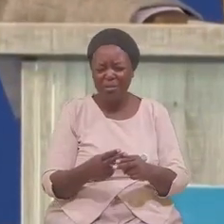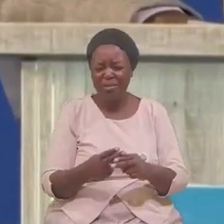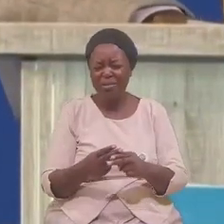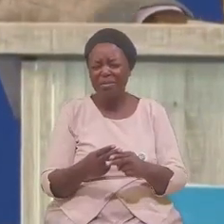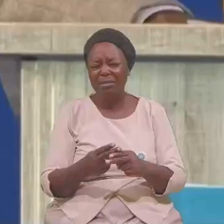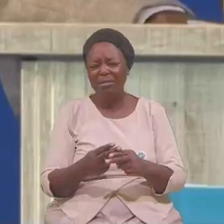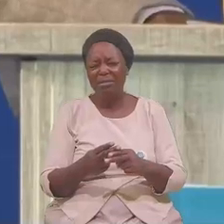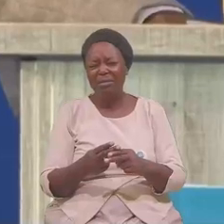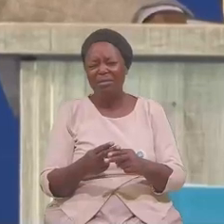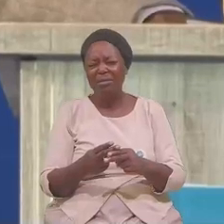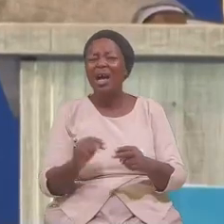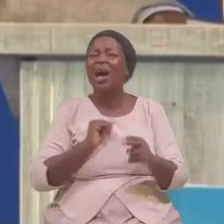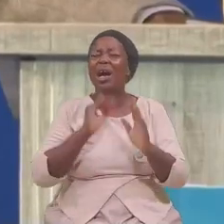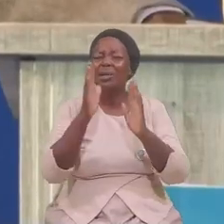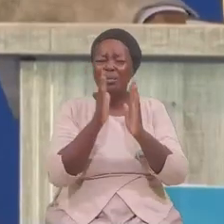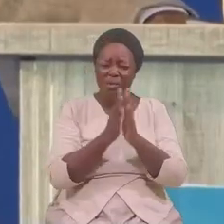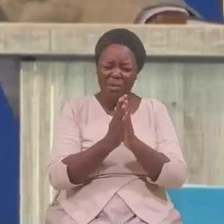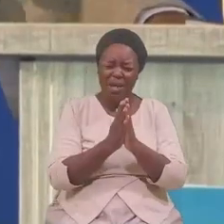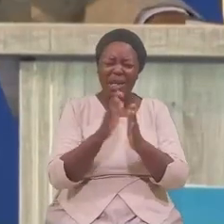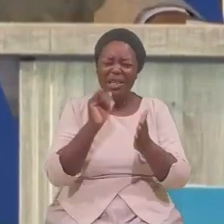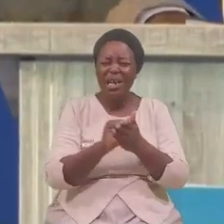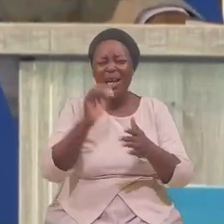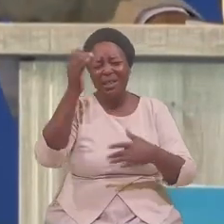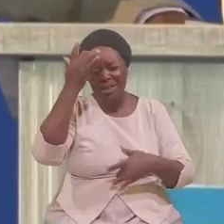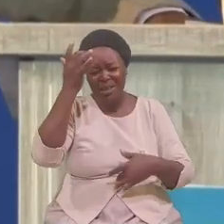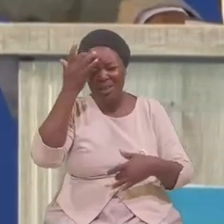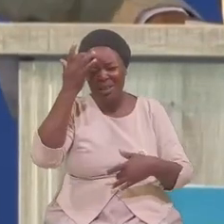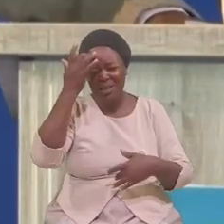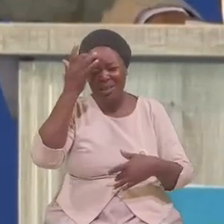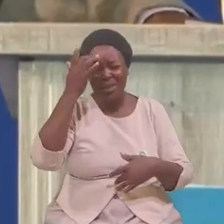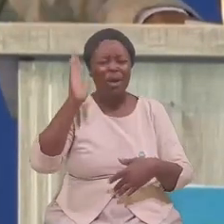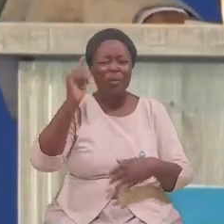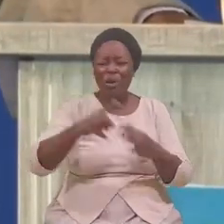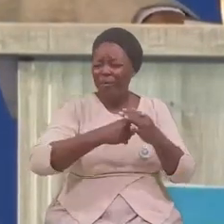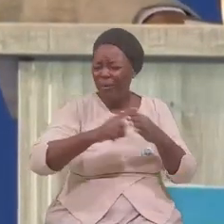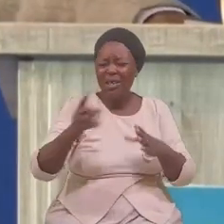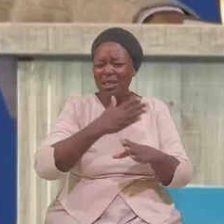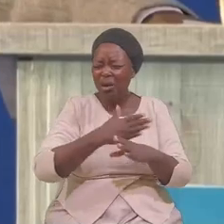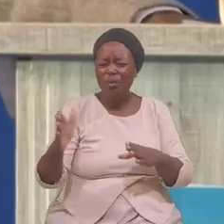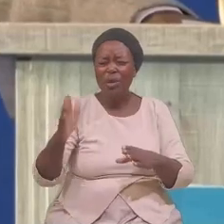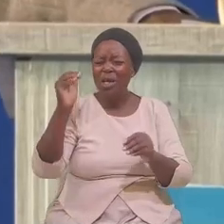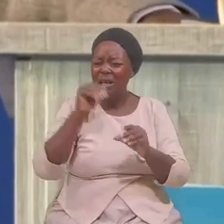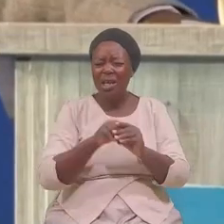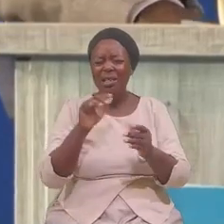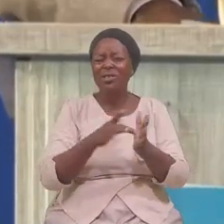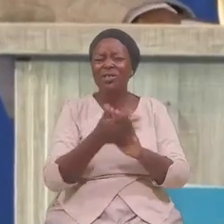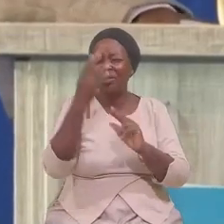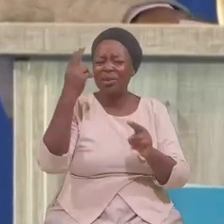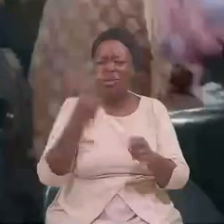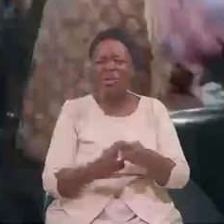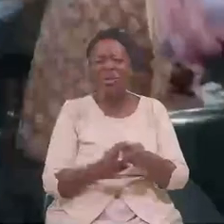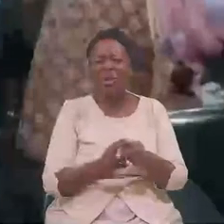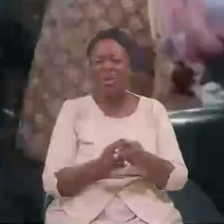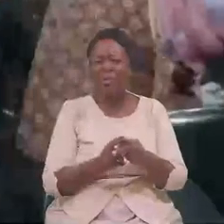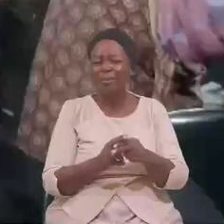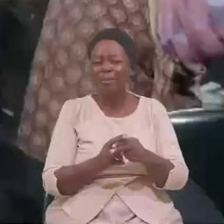je prie que cette maladie disparaisse au nom de Jésus.